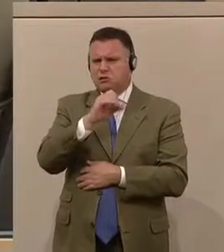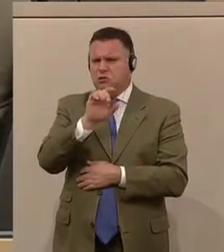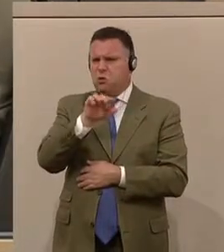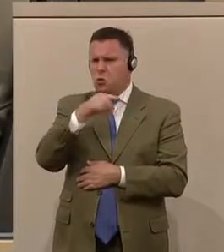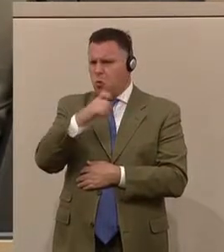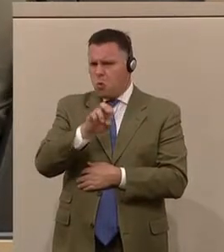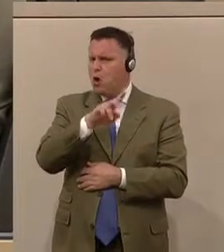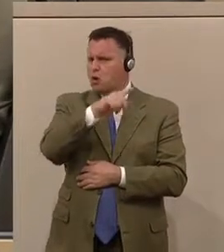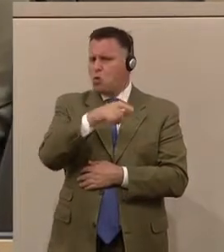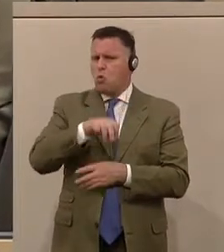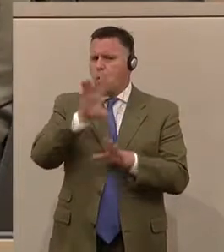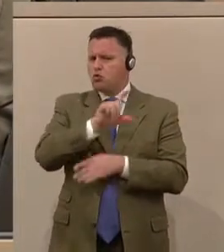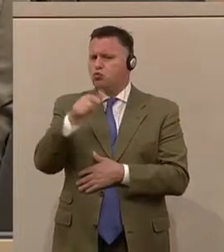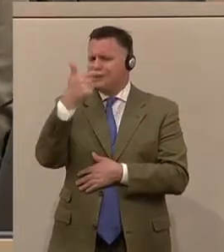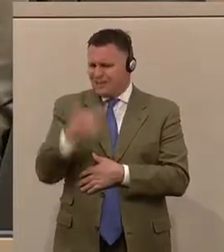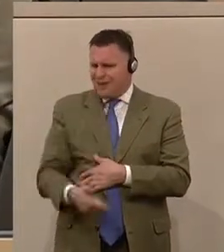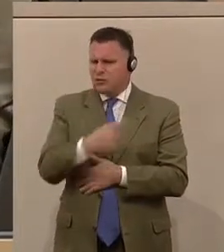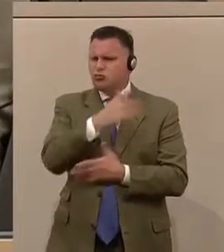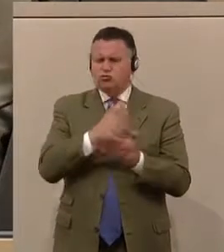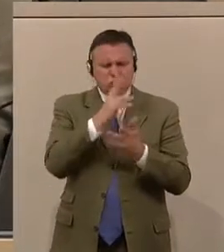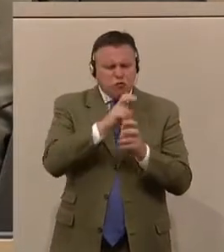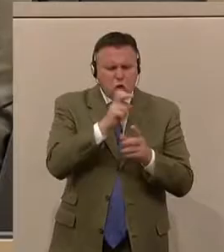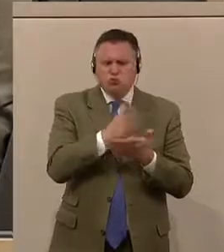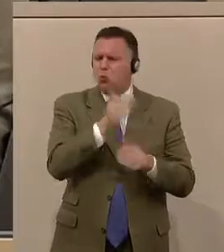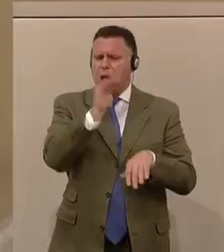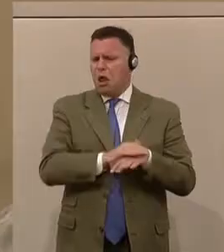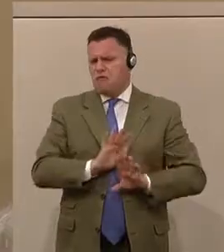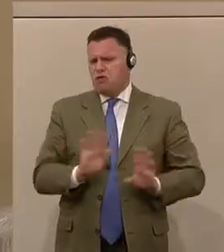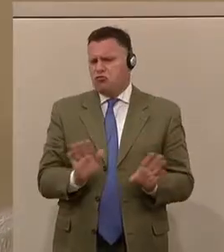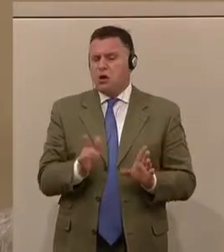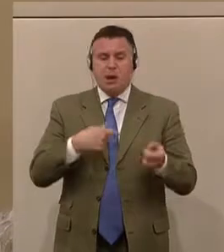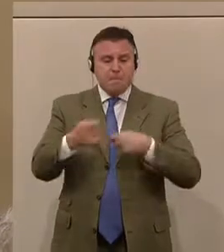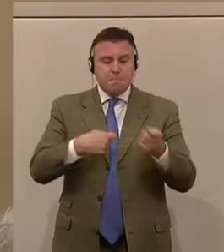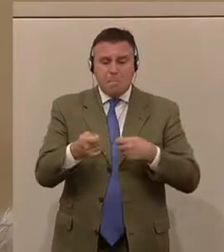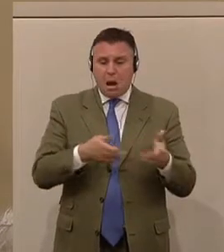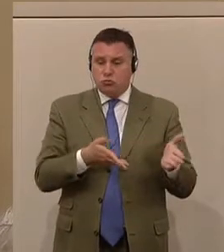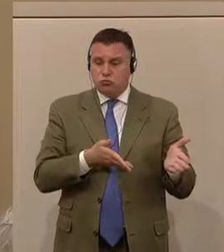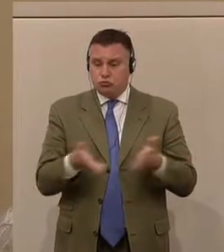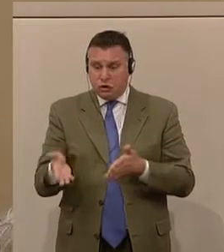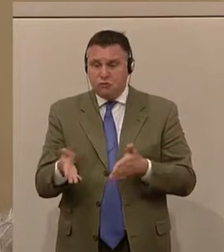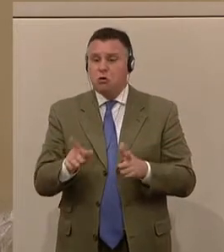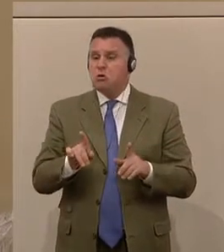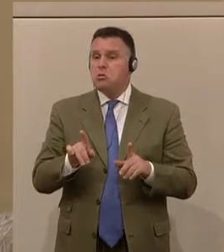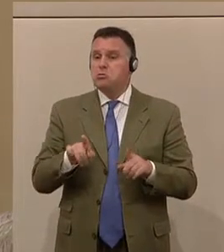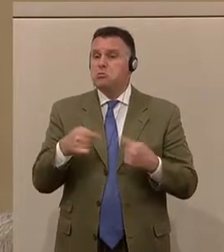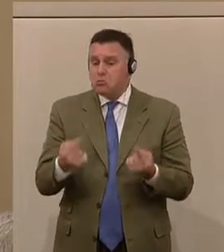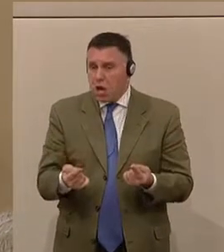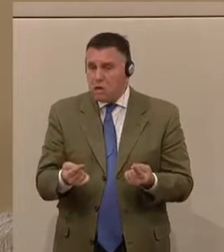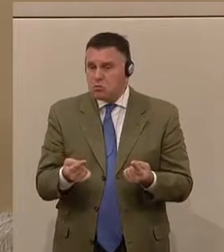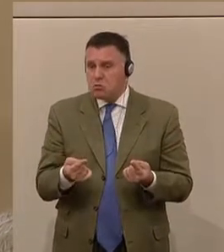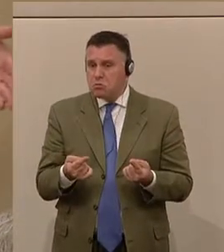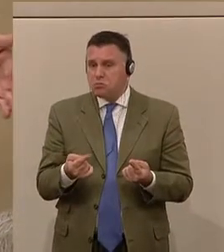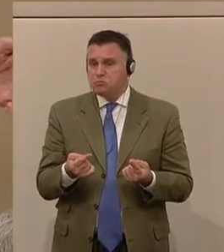hat 1920 genau aufgezeigt, was zu tun ist, wenn der Markt versagt. Passiert ist